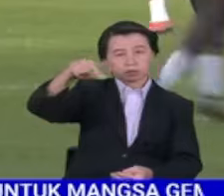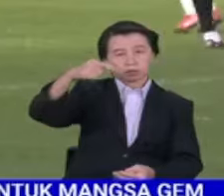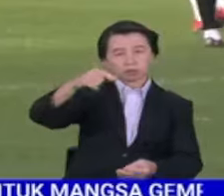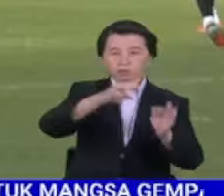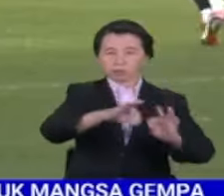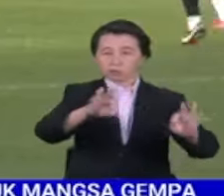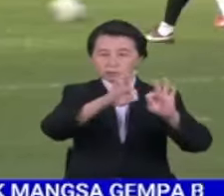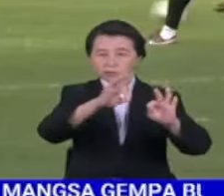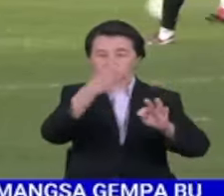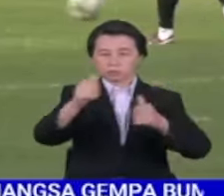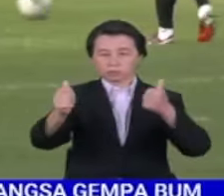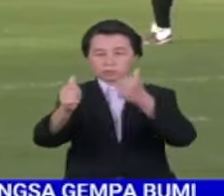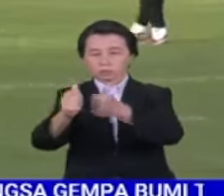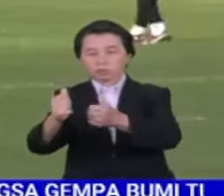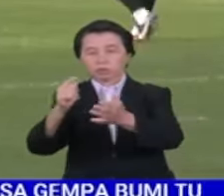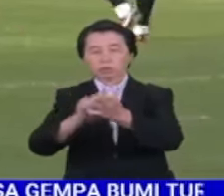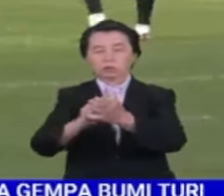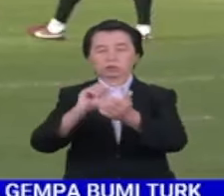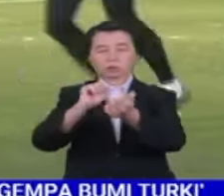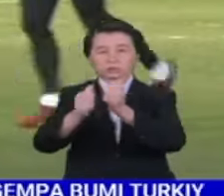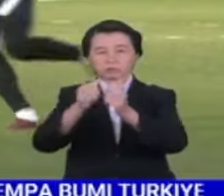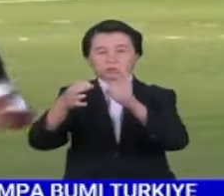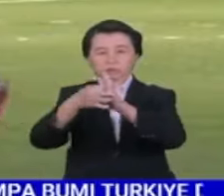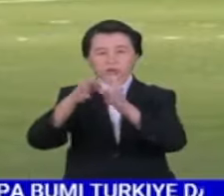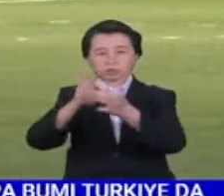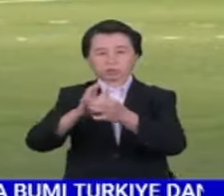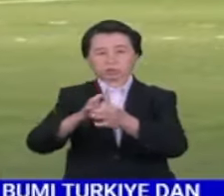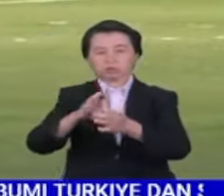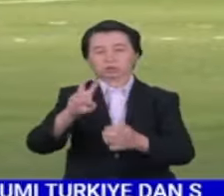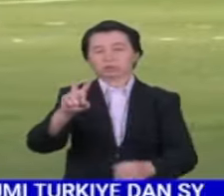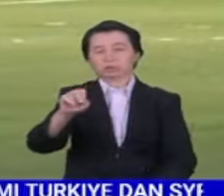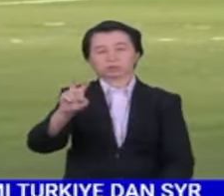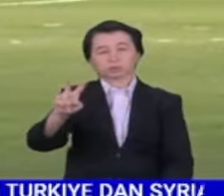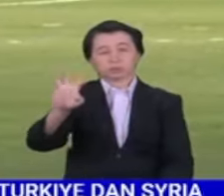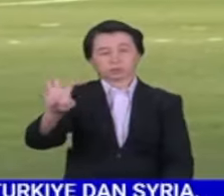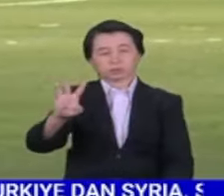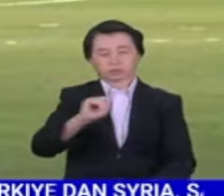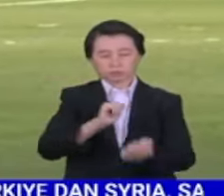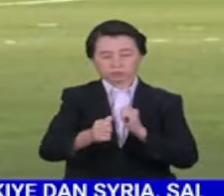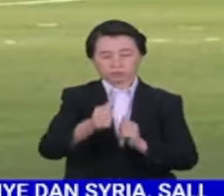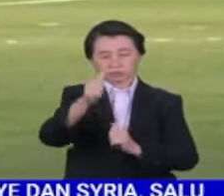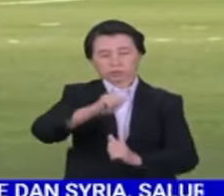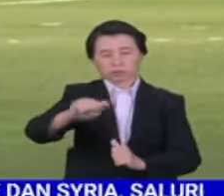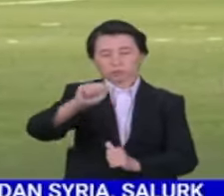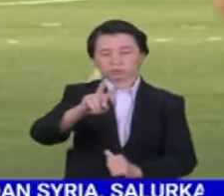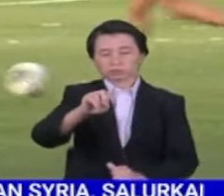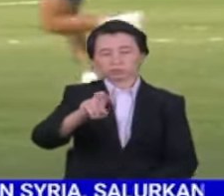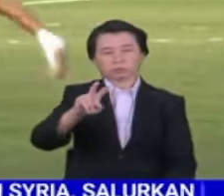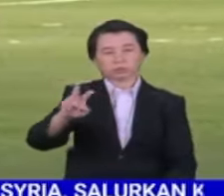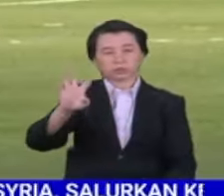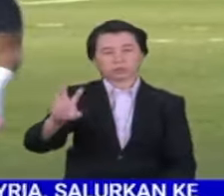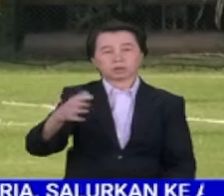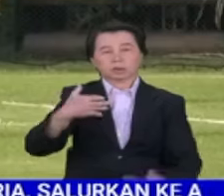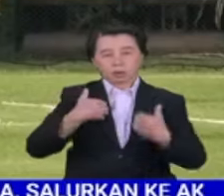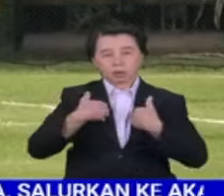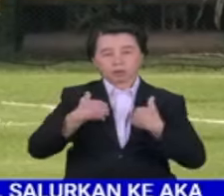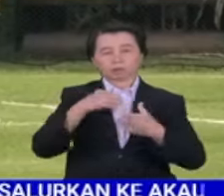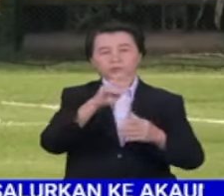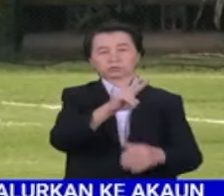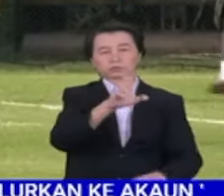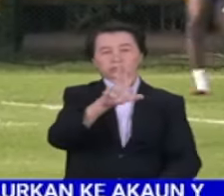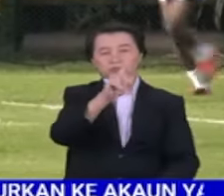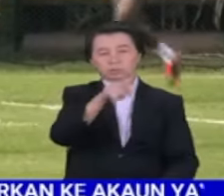penting dalam memburu kesukaan Olympic Paris 2024 bukan asia 2022 di jadwal berlangsung dari